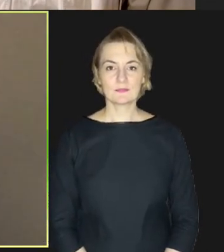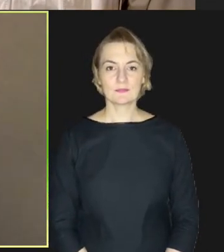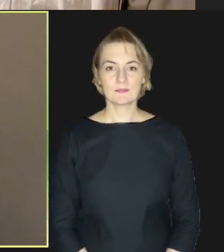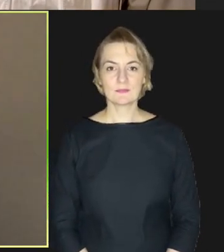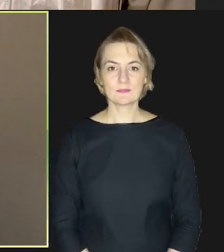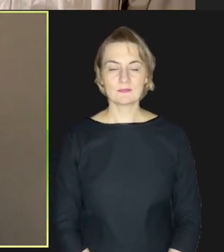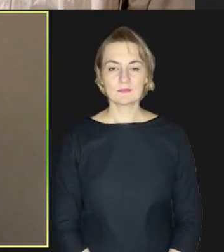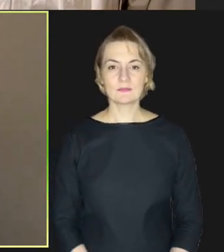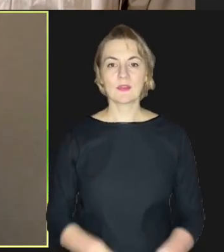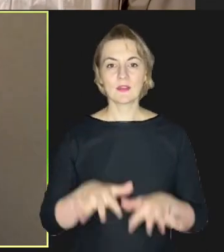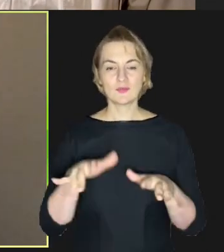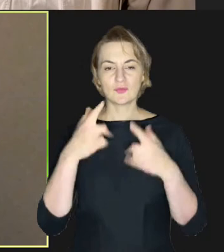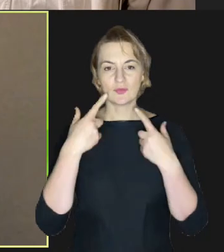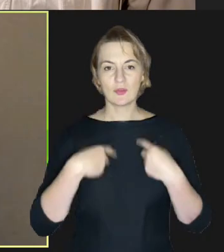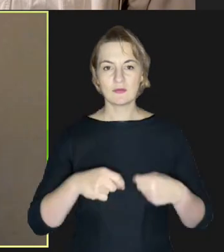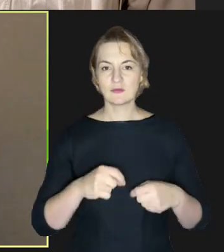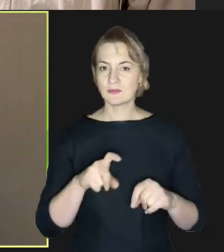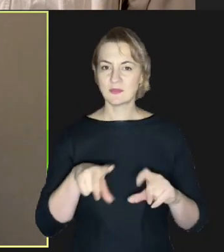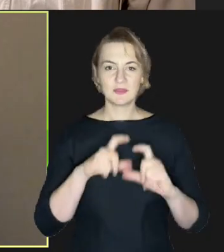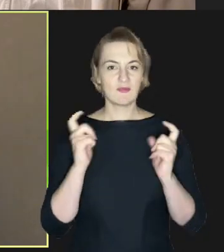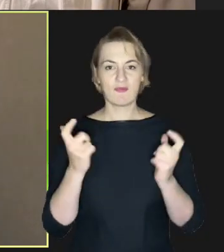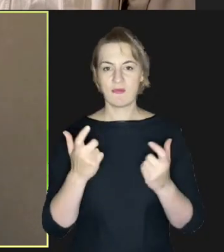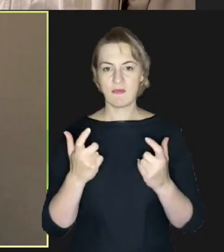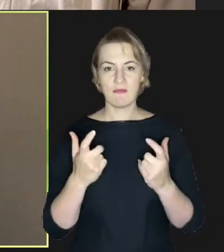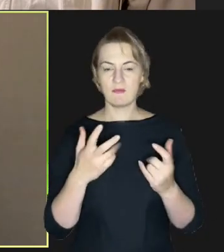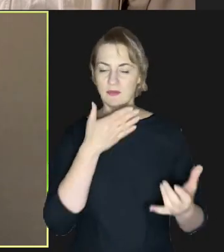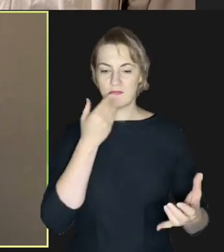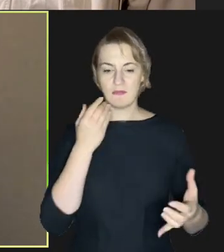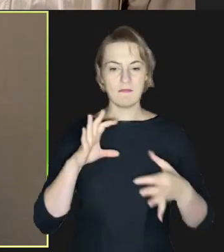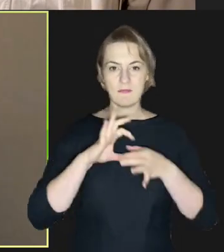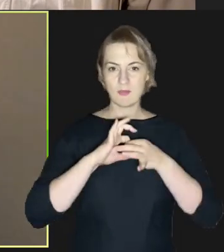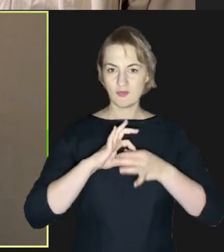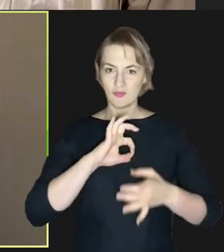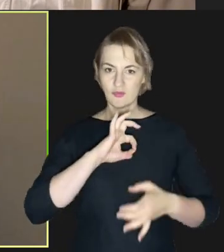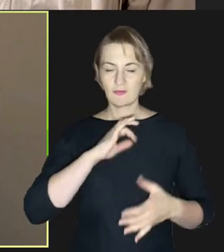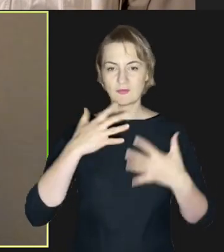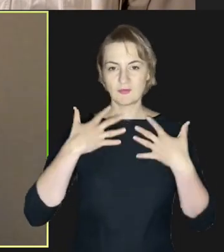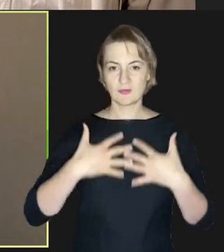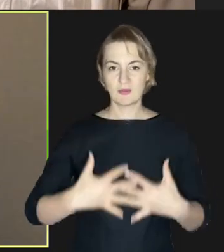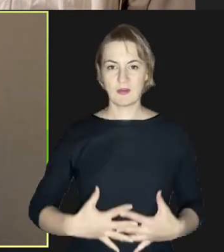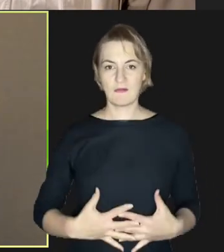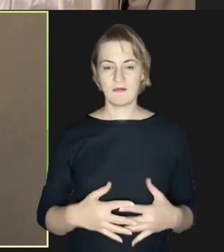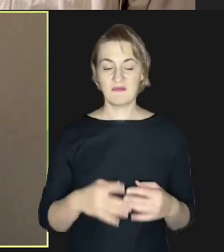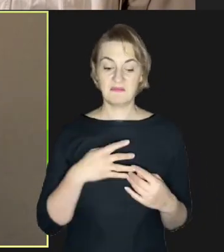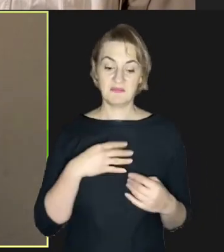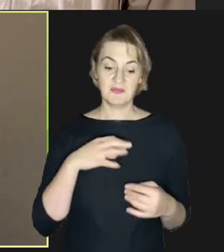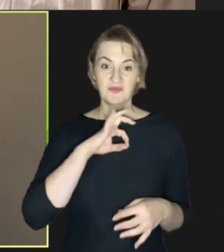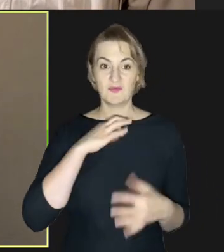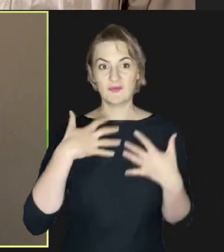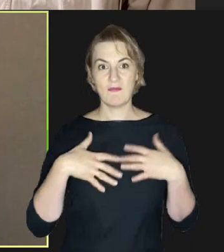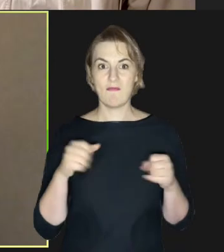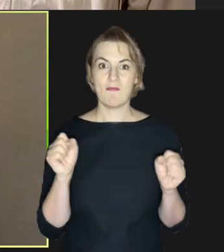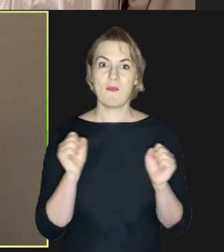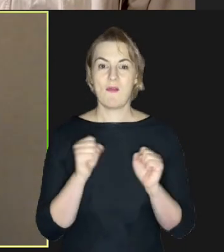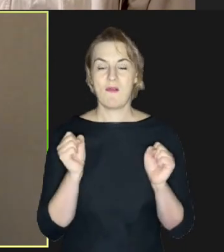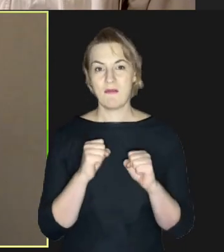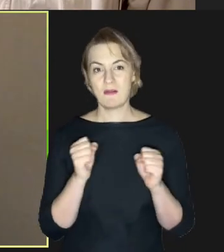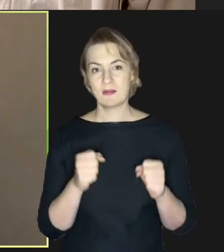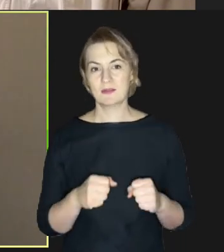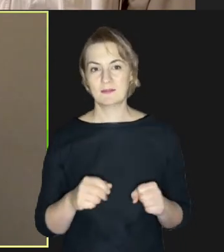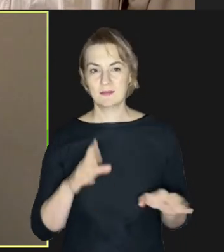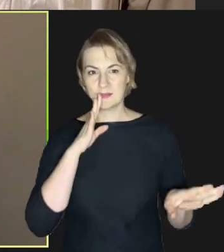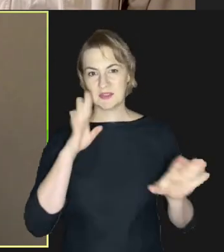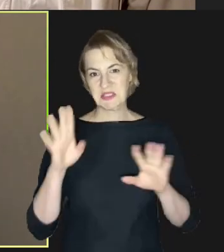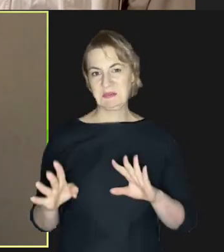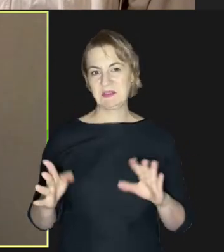kompletnie odciętych od swojego ciała. Mało tego, boi się tego ciała, tak jakby to był, wiesz,